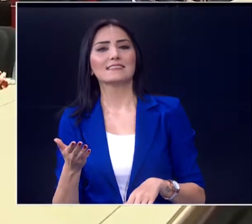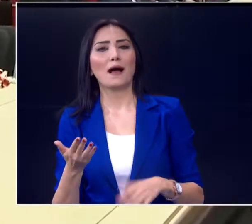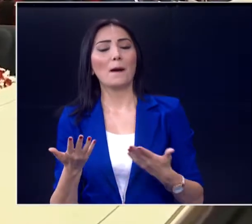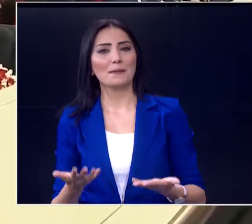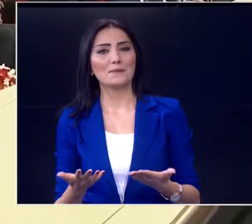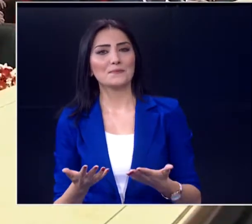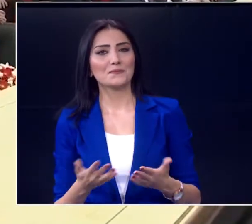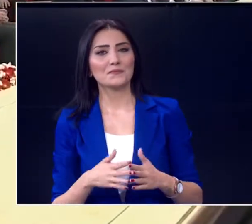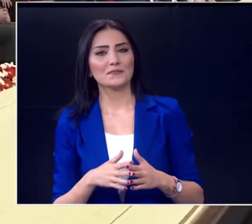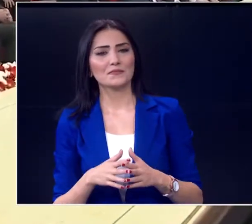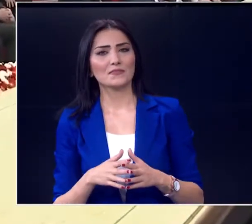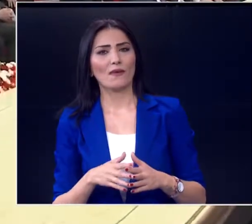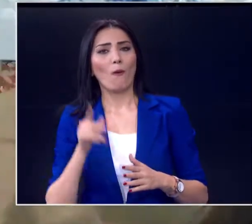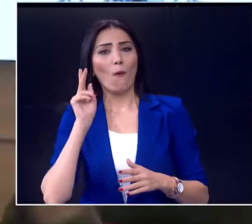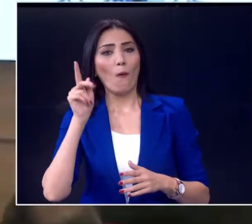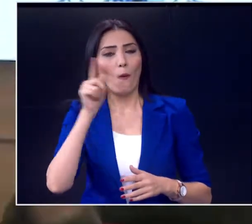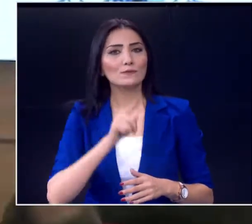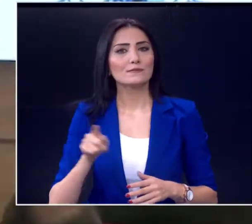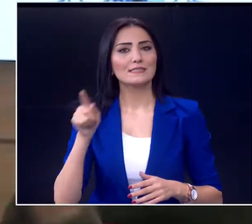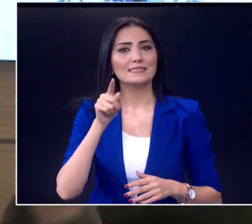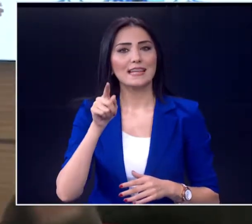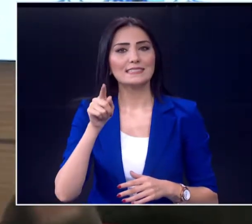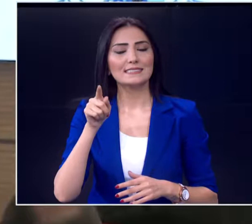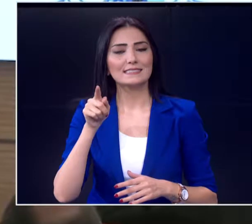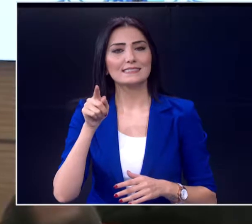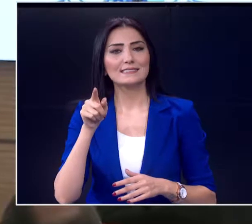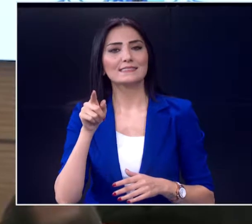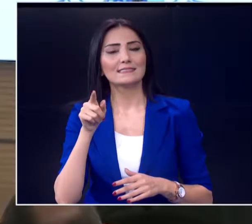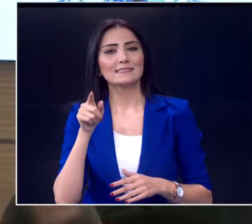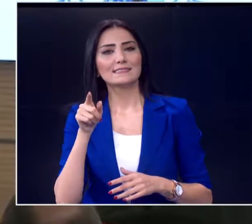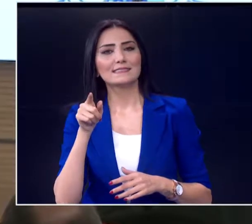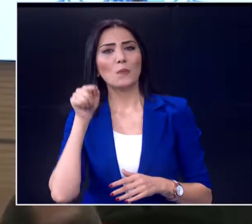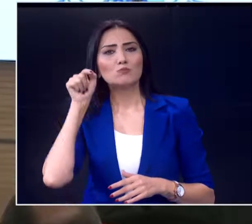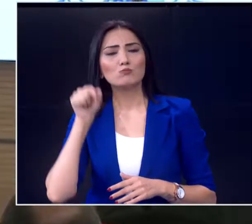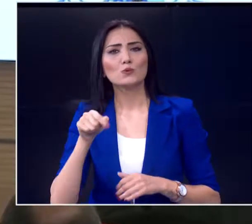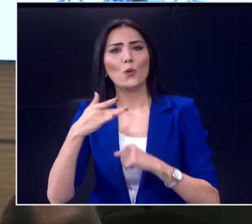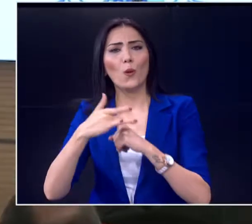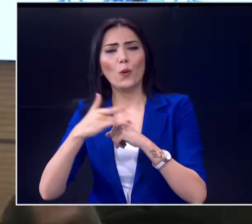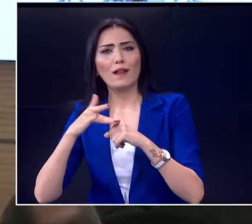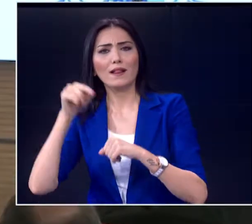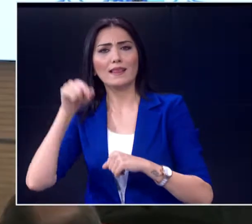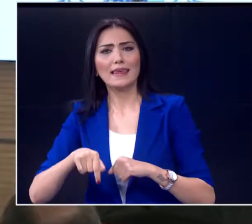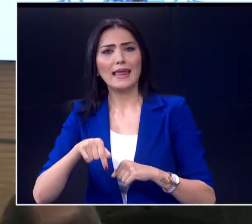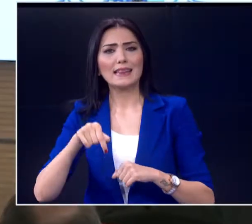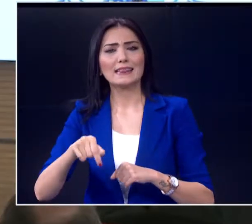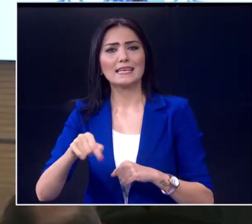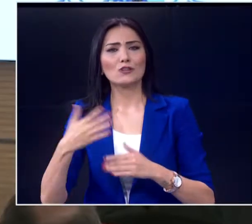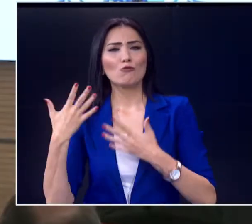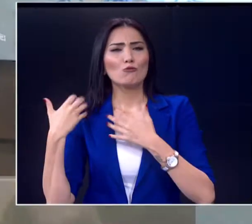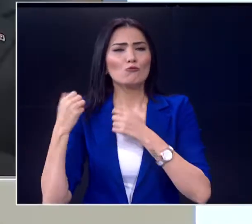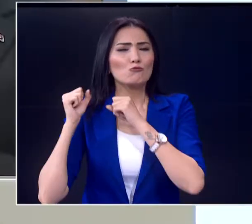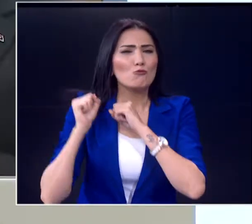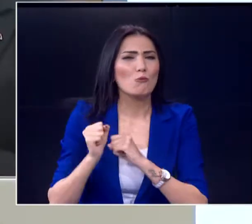Ama onların hitap ettiği bu ülkenin yükünü